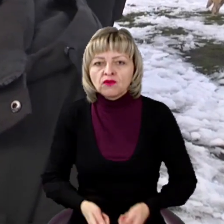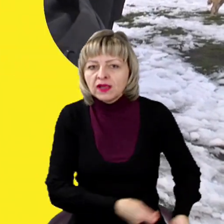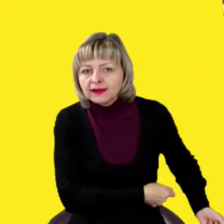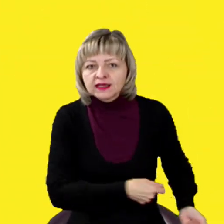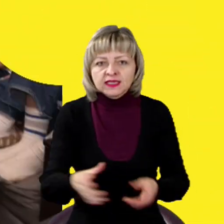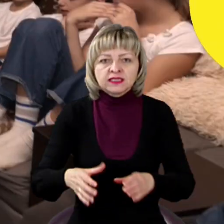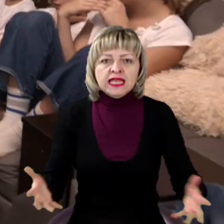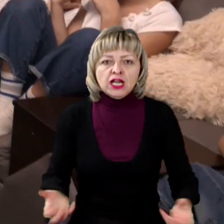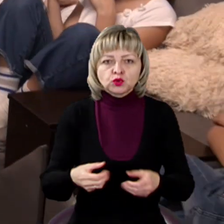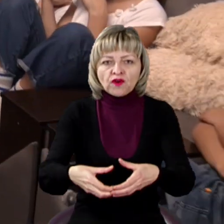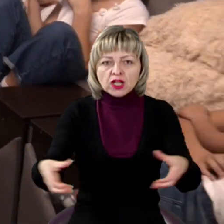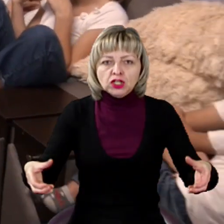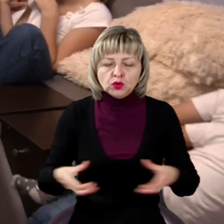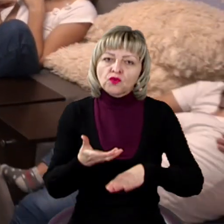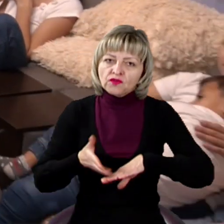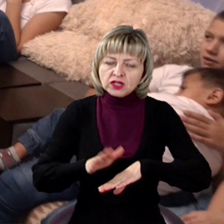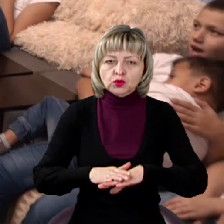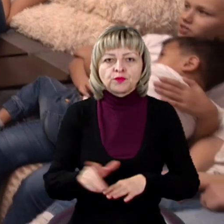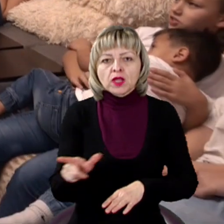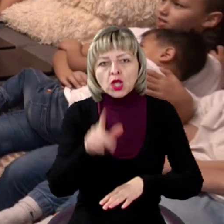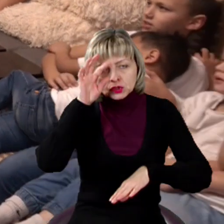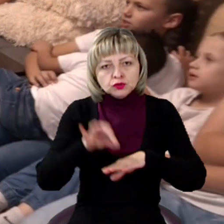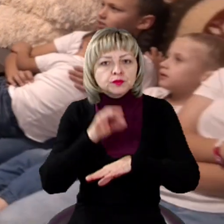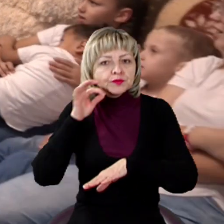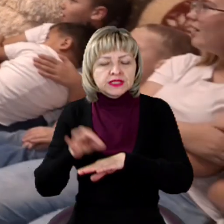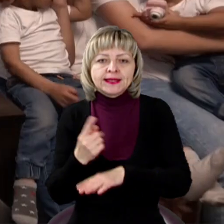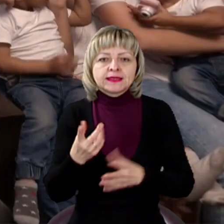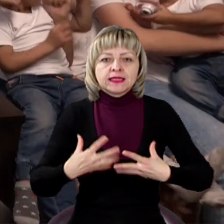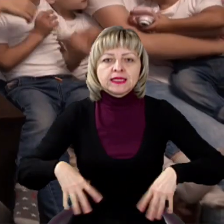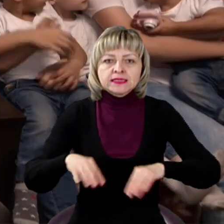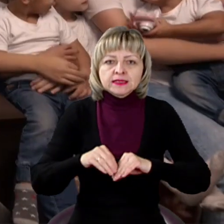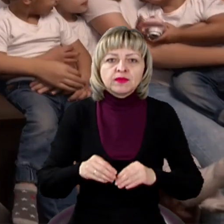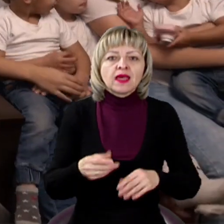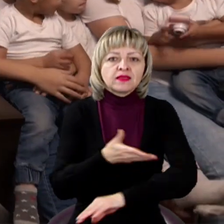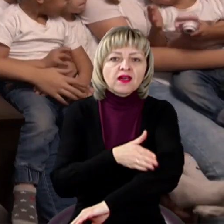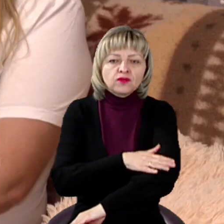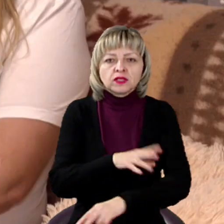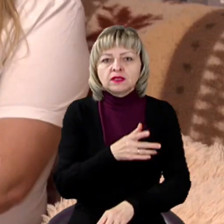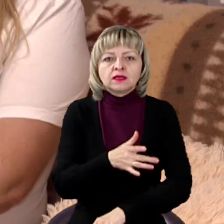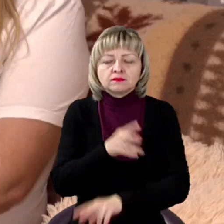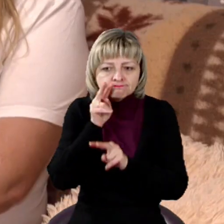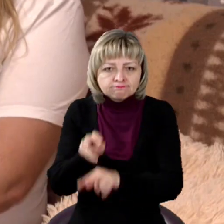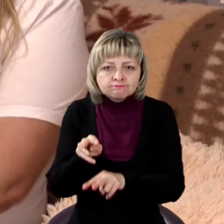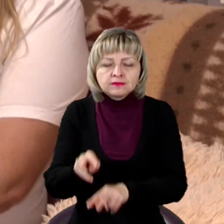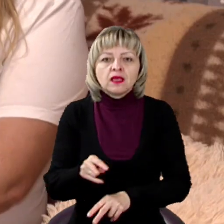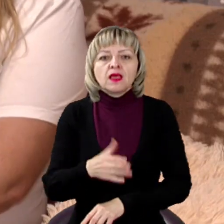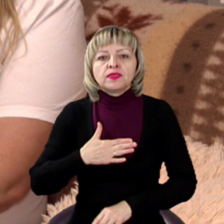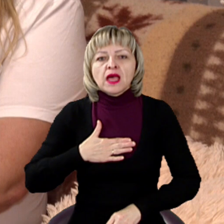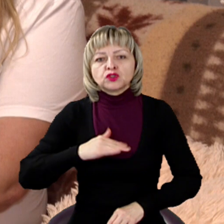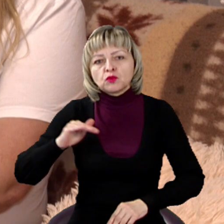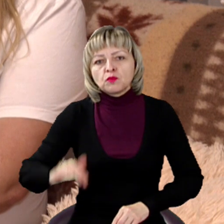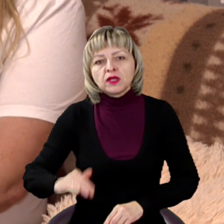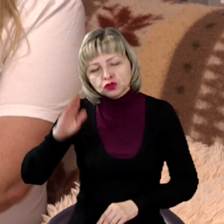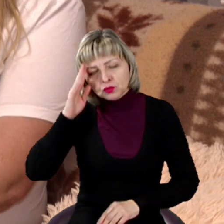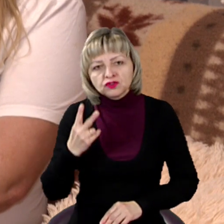важко. Подружжя Надії та Олександра Степанюків – єдина патронатна сім'я на Волині. Найменшому патронатному нашому хлопчику